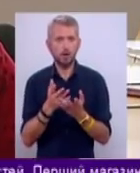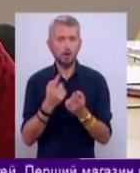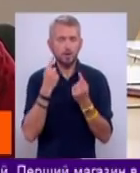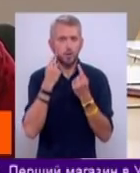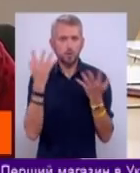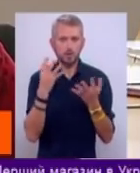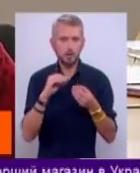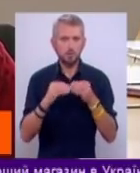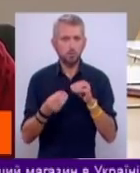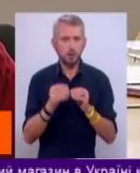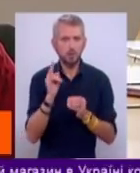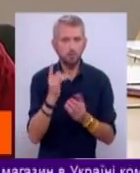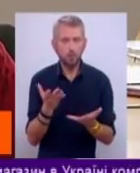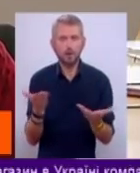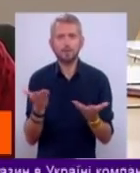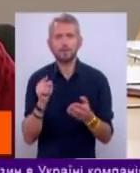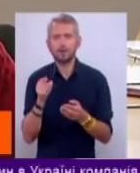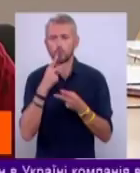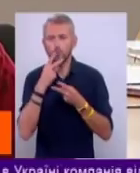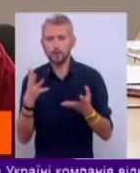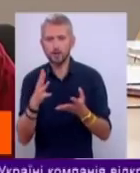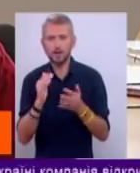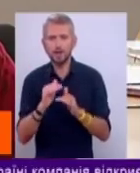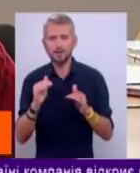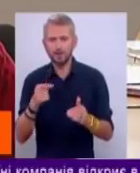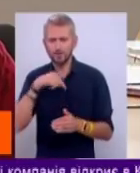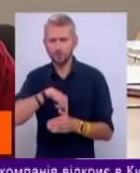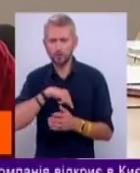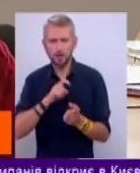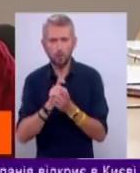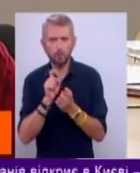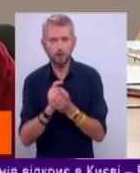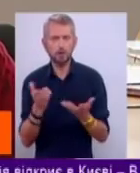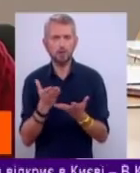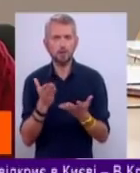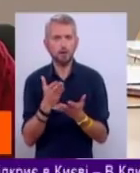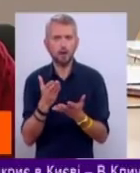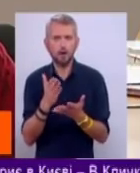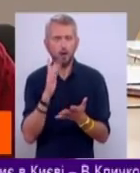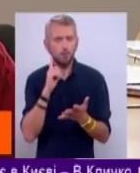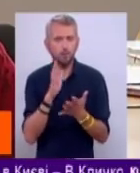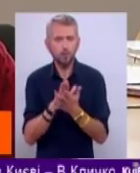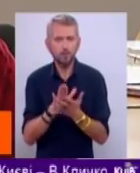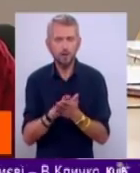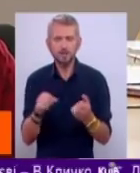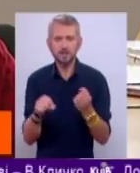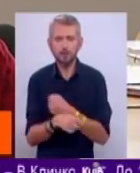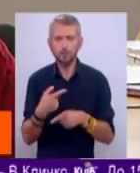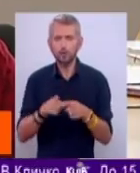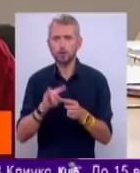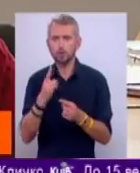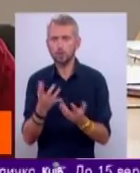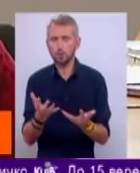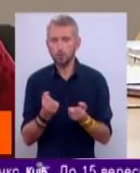услышали проблему дитини, где-то вони не увидели дитячий внутрішній конфлікт, где-то прозевали травму, яку дитина